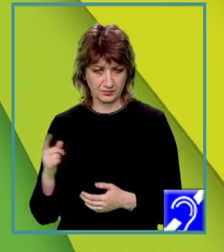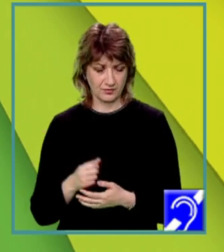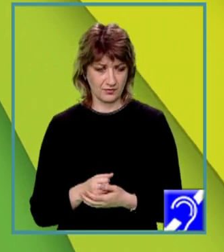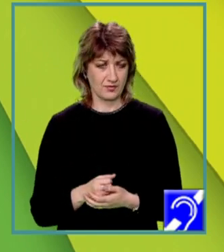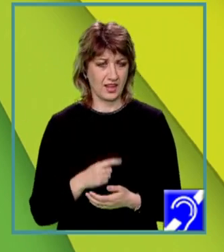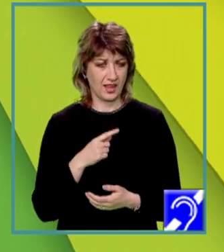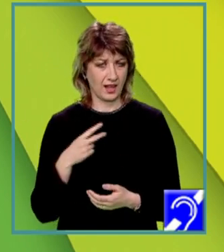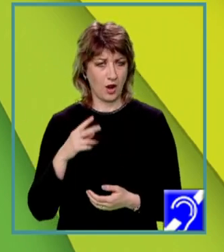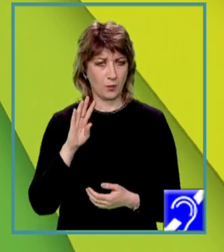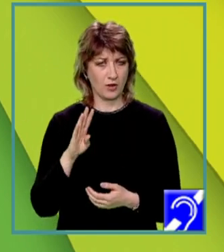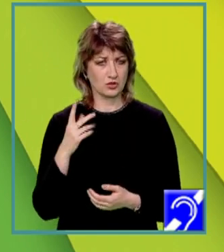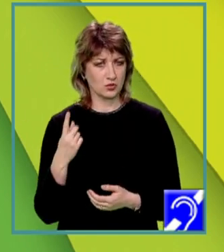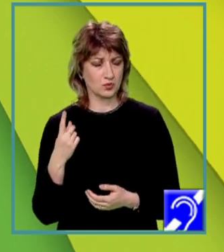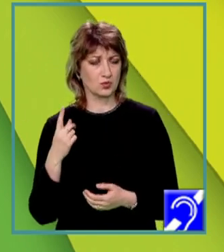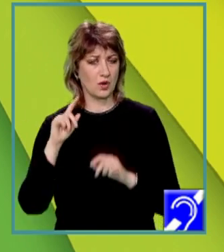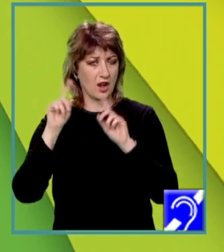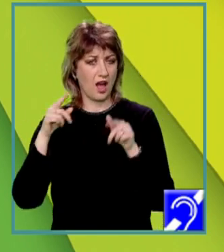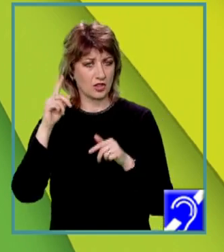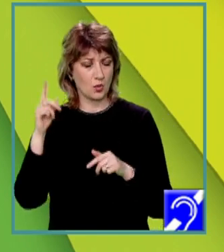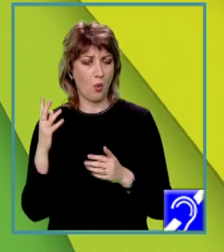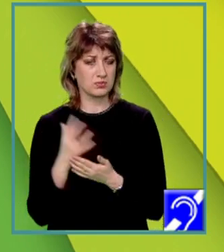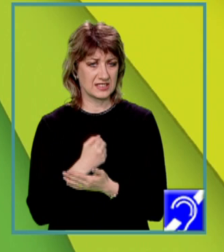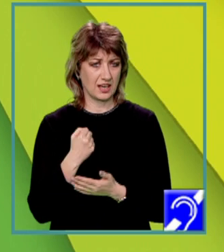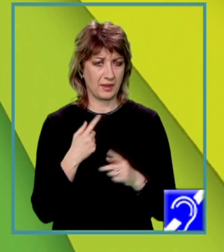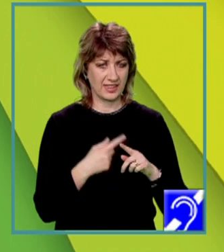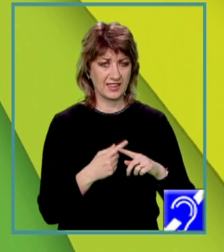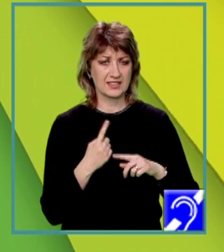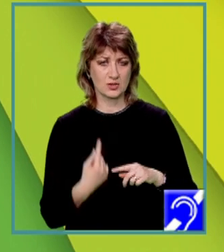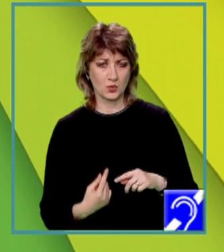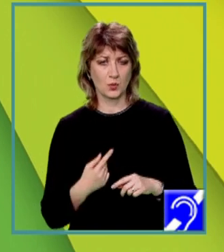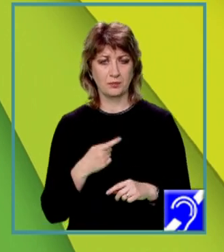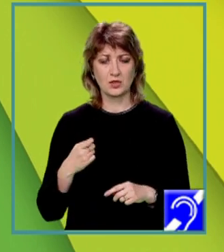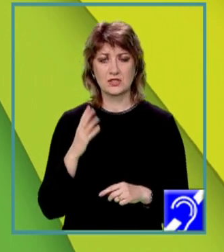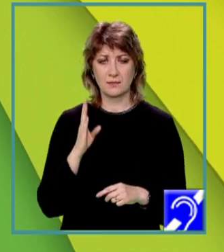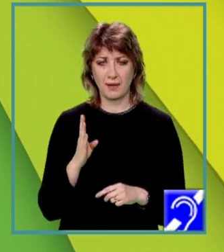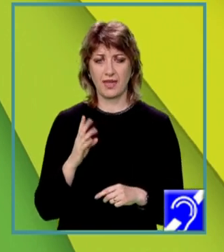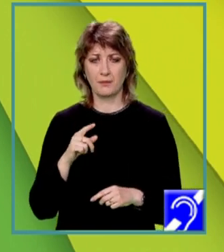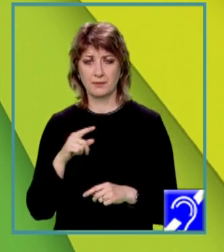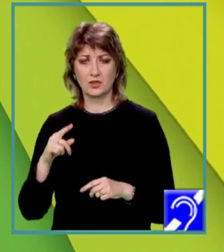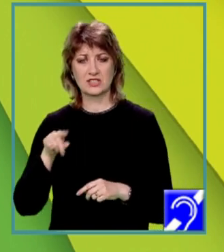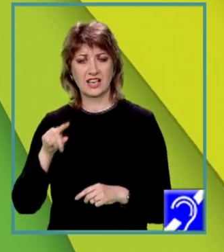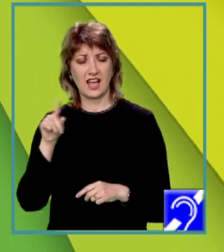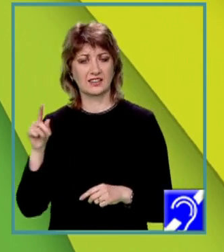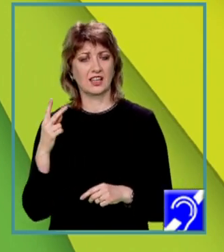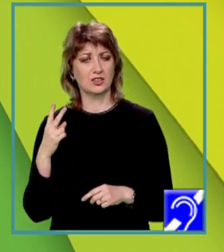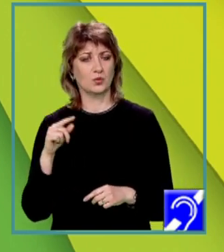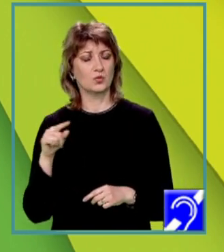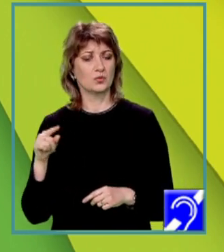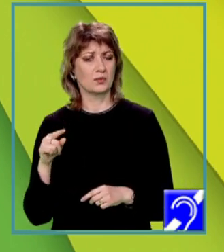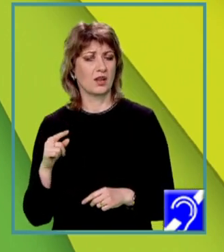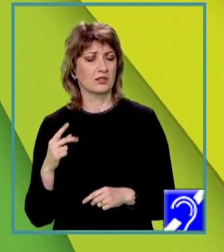la a doua și obținem că x un egal cu minus b minus radical din Delta asupra doi era